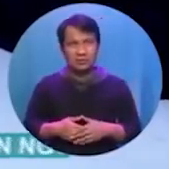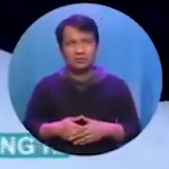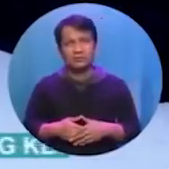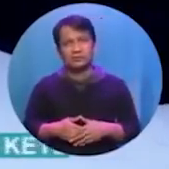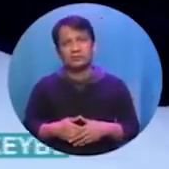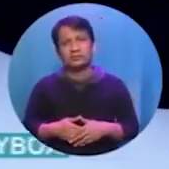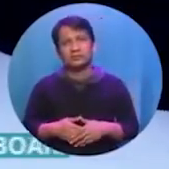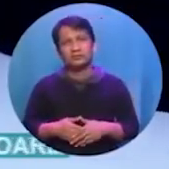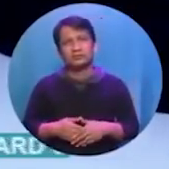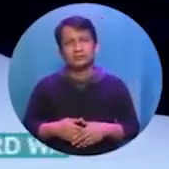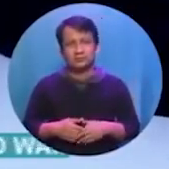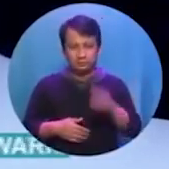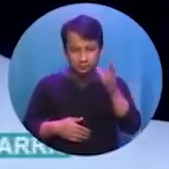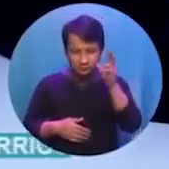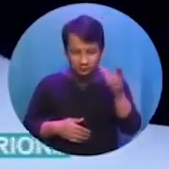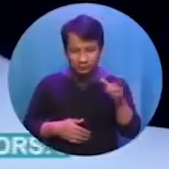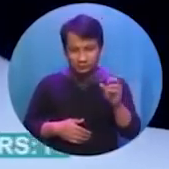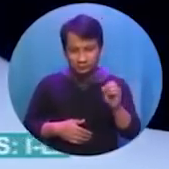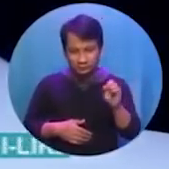Ah, ha. Rose?